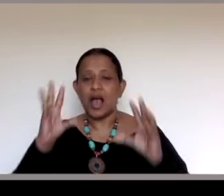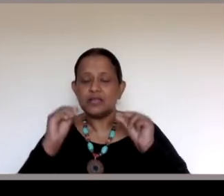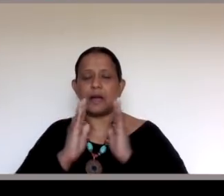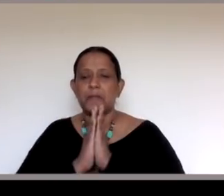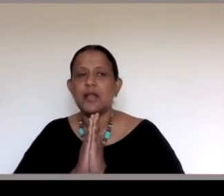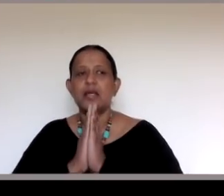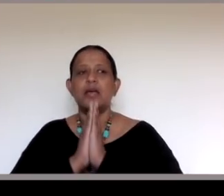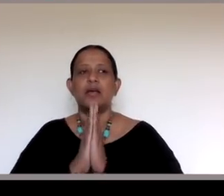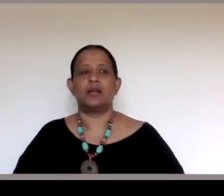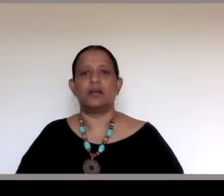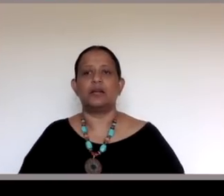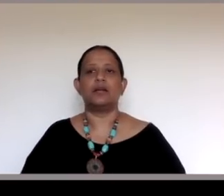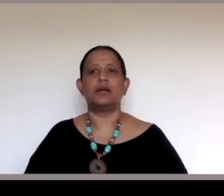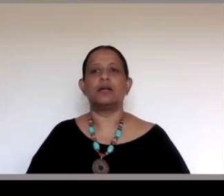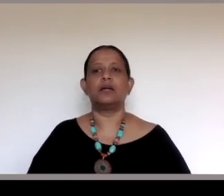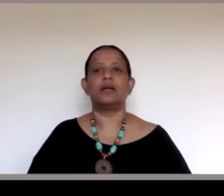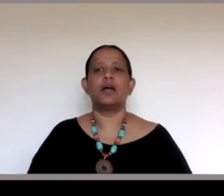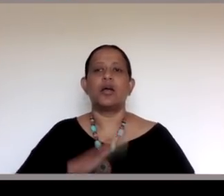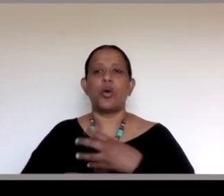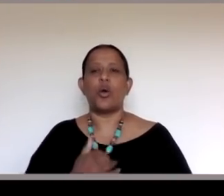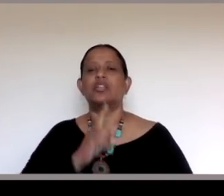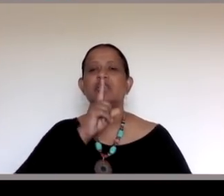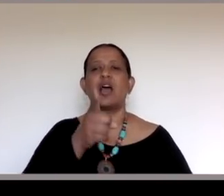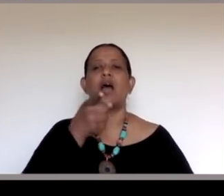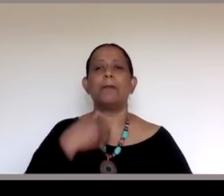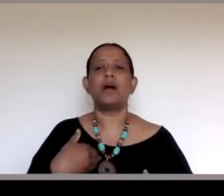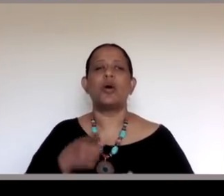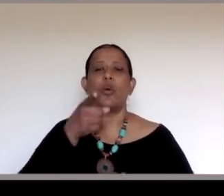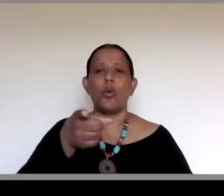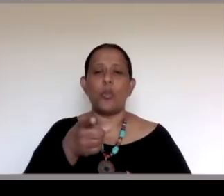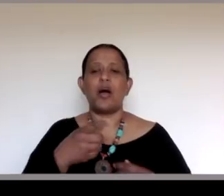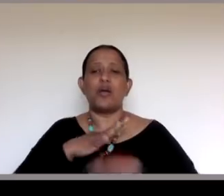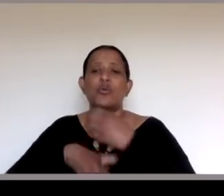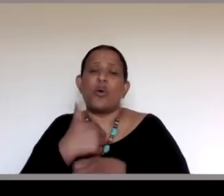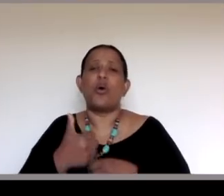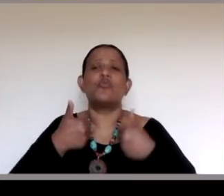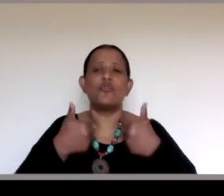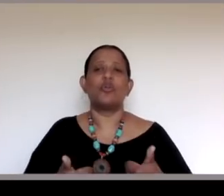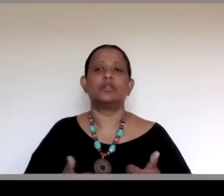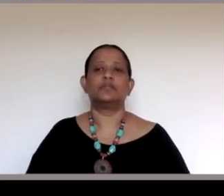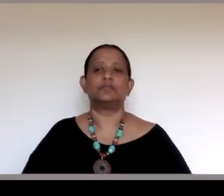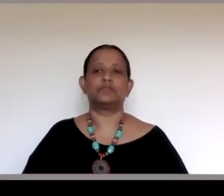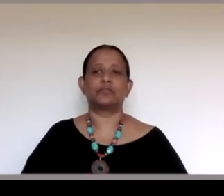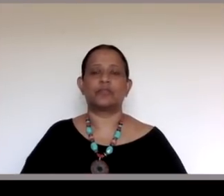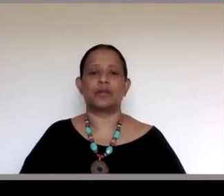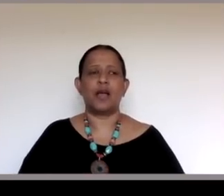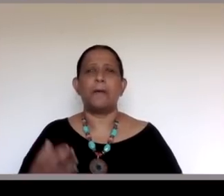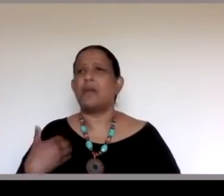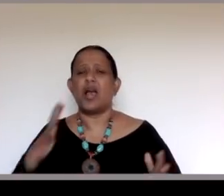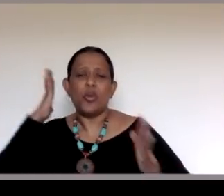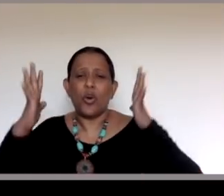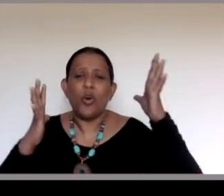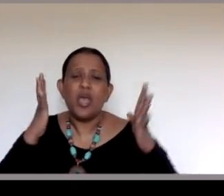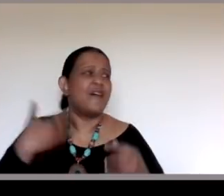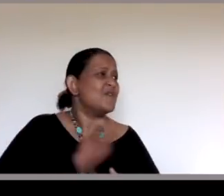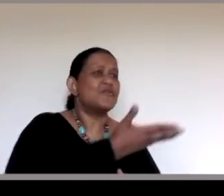புலுவா ஆண்டவரே உம்மால் தான் முடியும் ஏ நிசா மகே ஆகல்ப உபவஹன் சிட்ட பாராய் ஆகவேனுடைய மனப்பான்மைகளை உமக்கு ஒப்புக்கொடுக்கிறேன் மகே உடங்குகம உபவஹன் சிட்ட